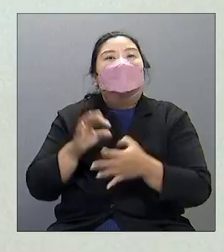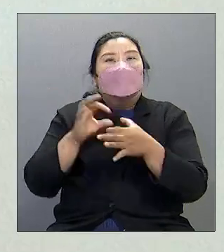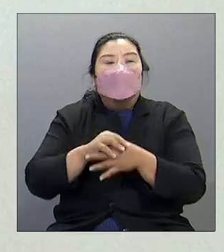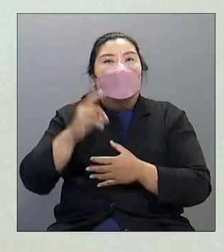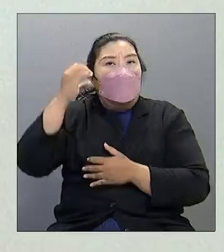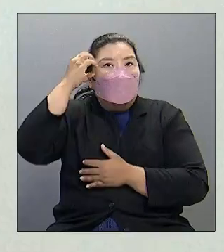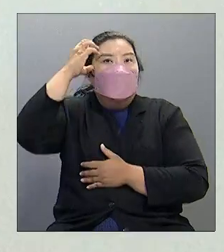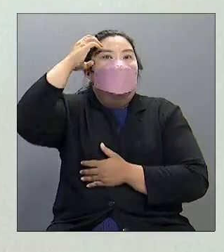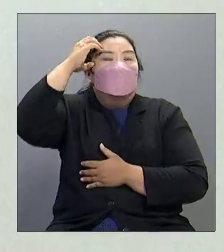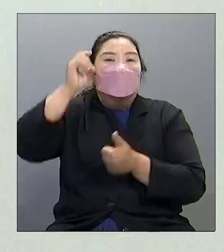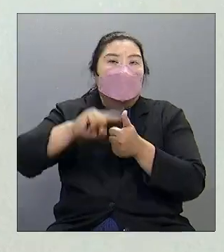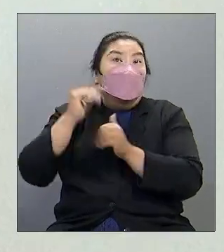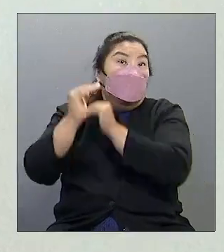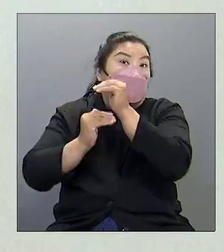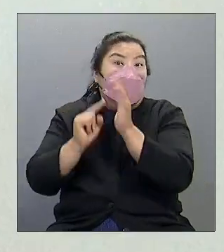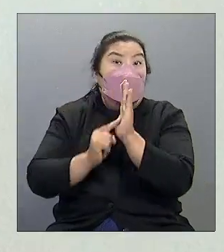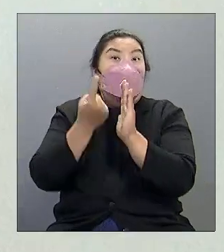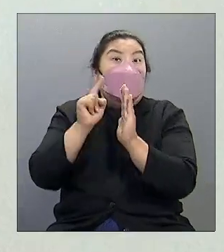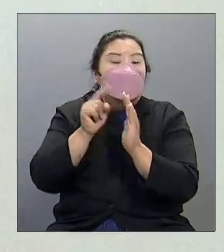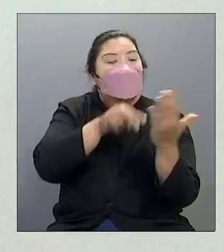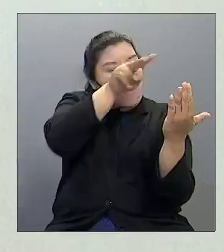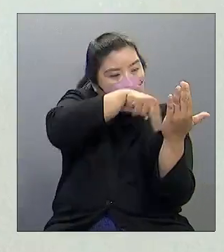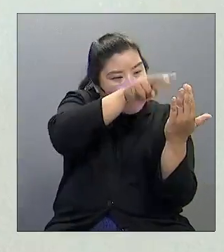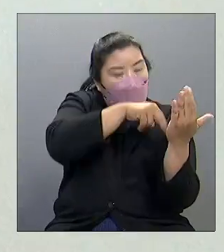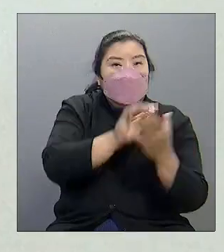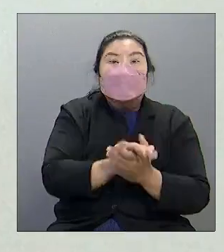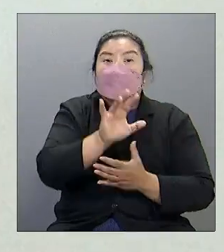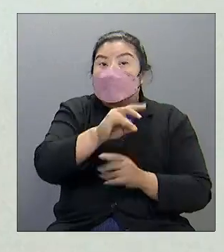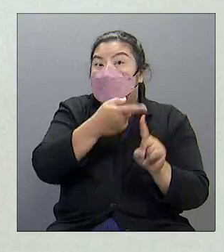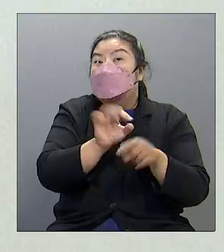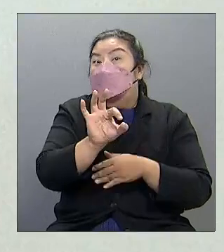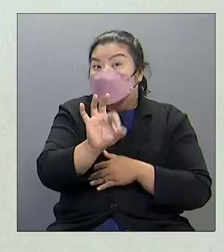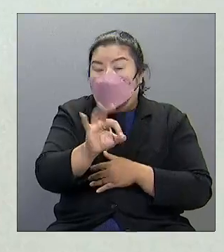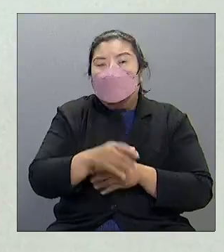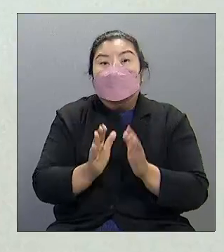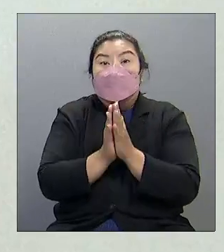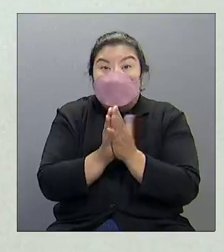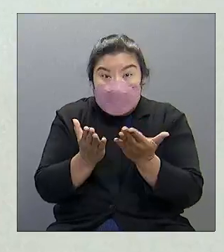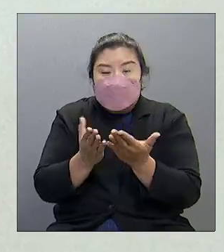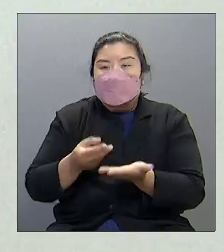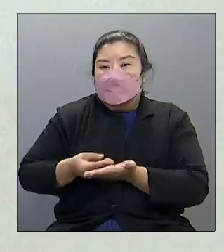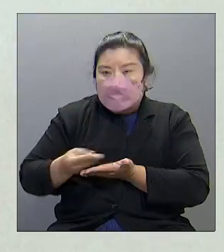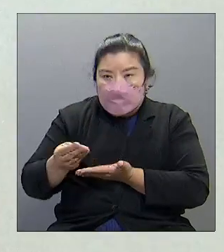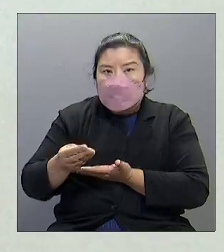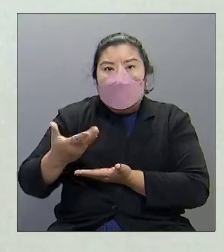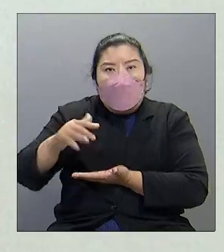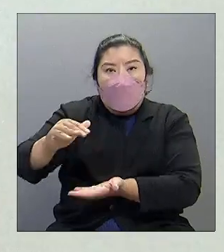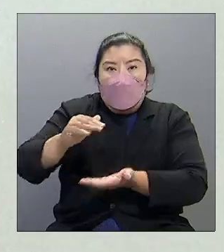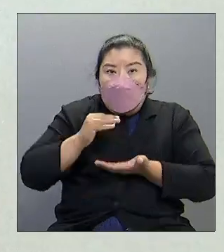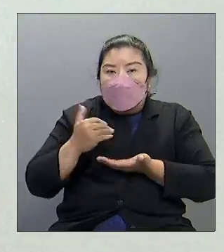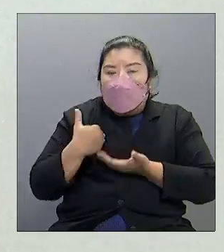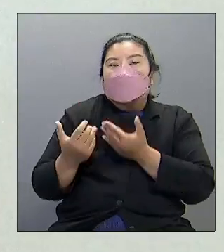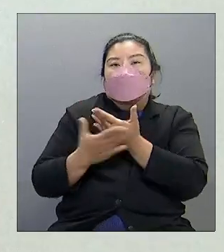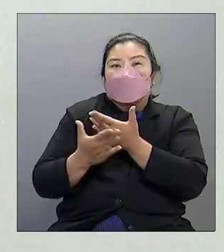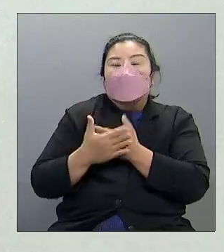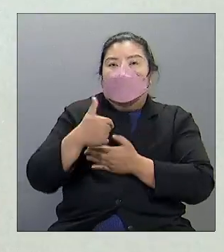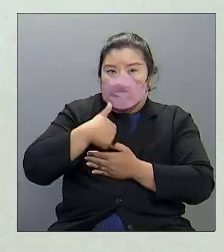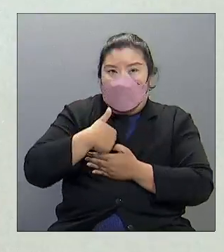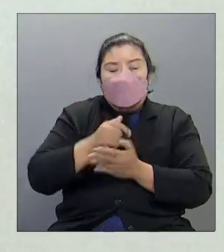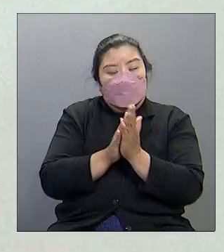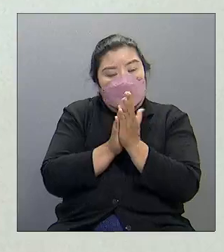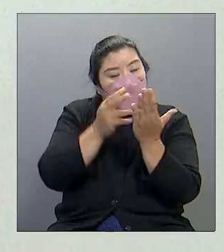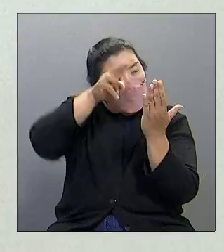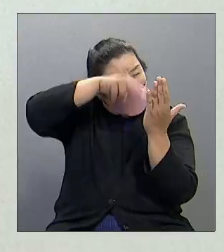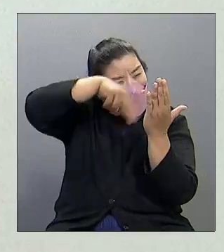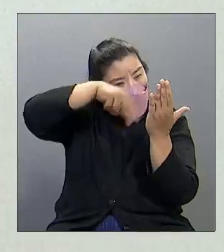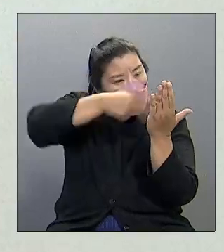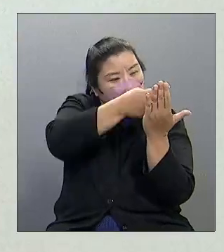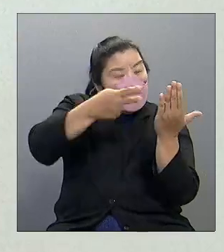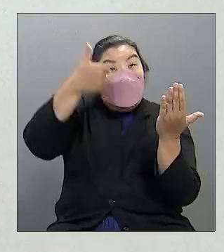ว